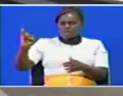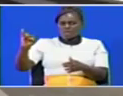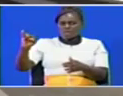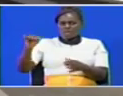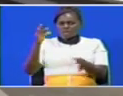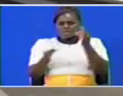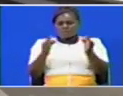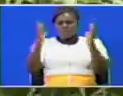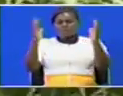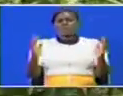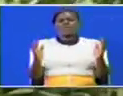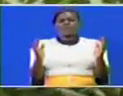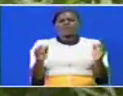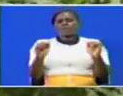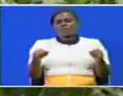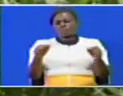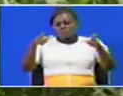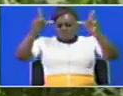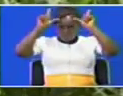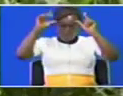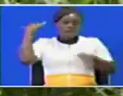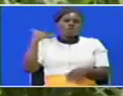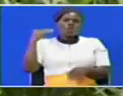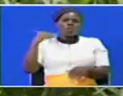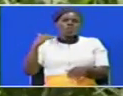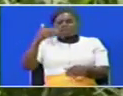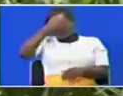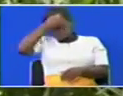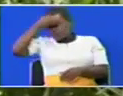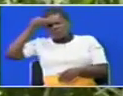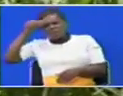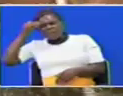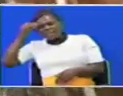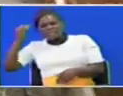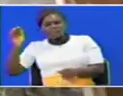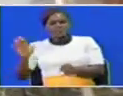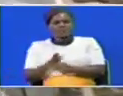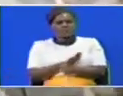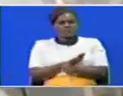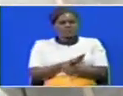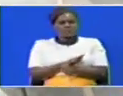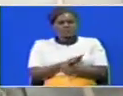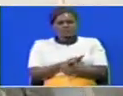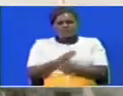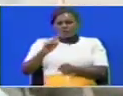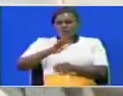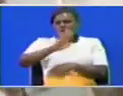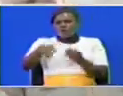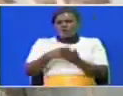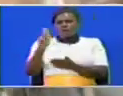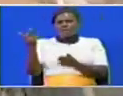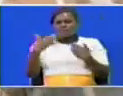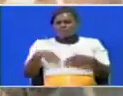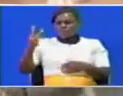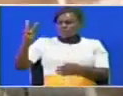itegemea pakubwa, huenda wizi wa mifugo ukatupwa katika kaburi la sahau. We share with all Kenyans that in wewei, in